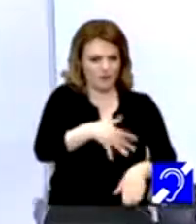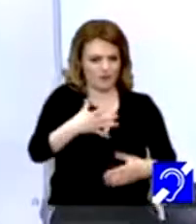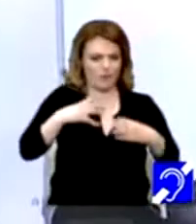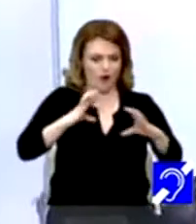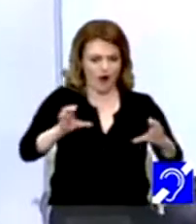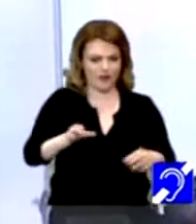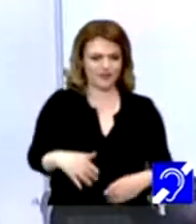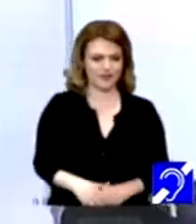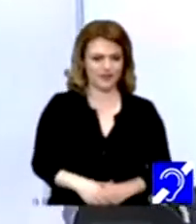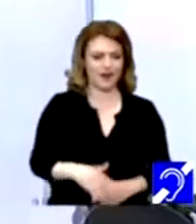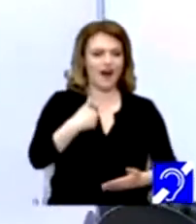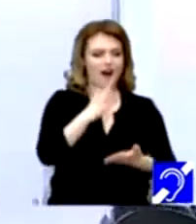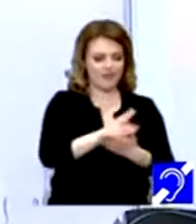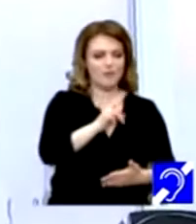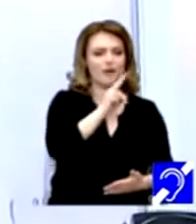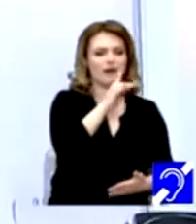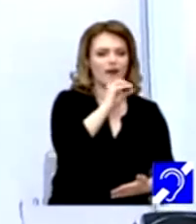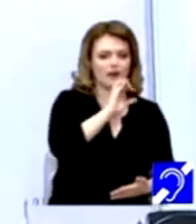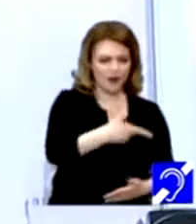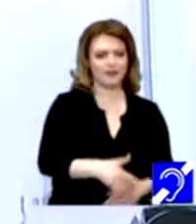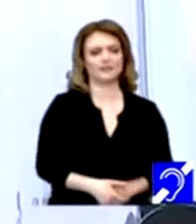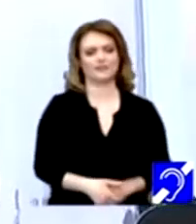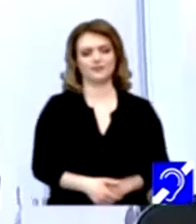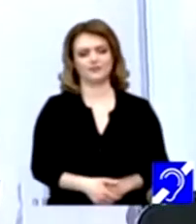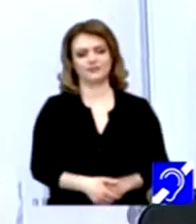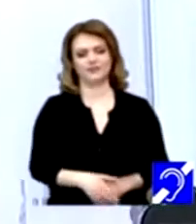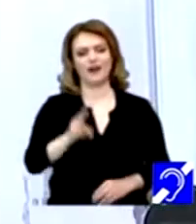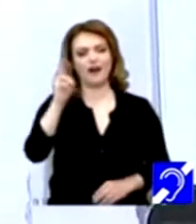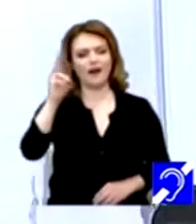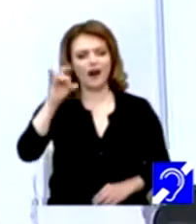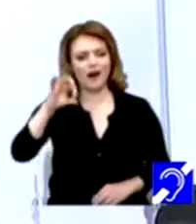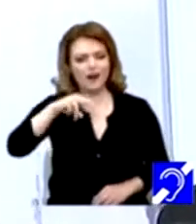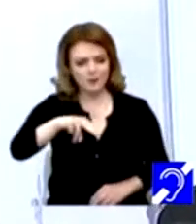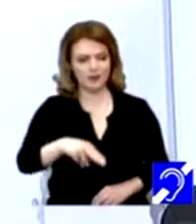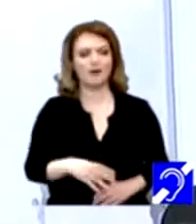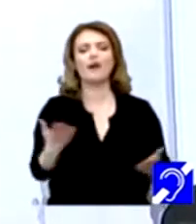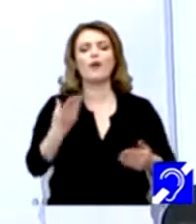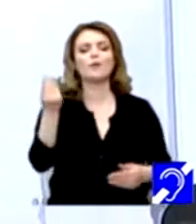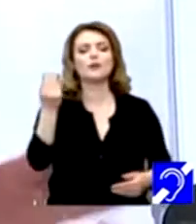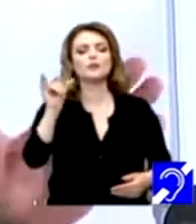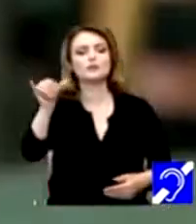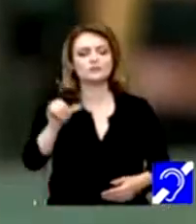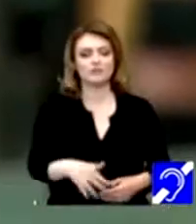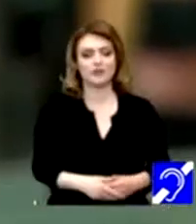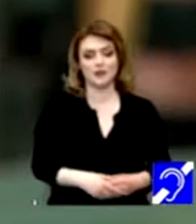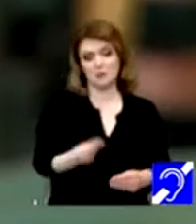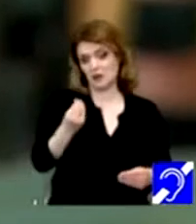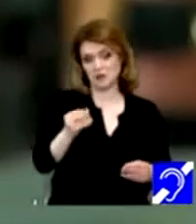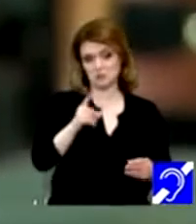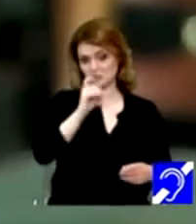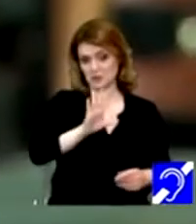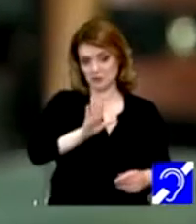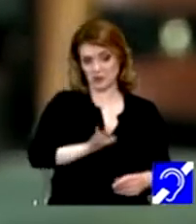avem caras, fitofag, crab. Și care sunt prețurile? Prețurile sunt accesibile.